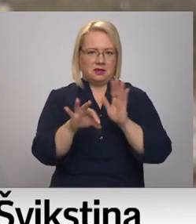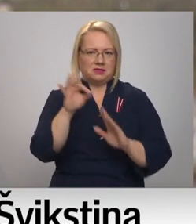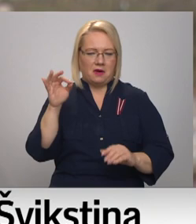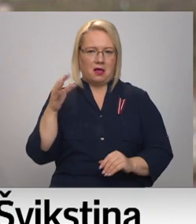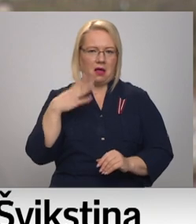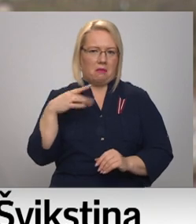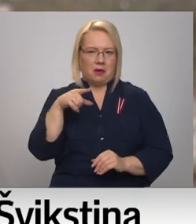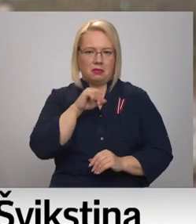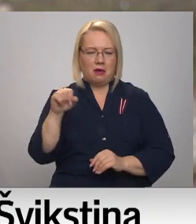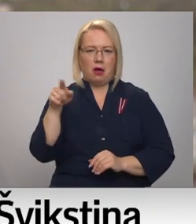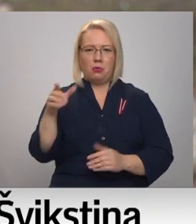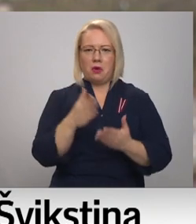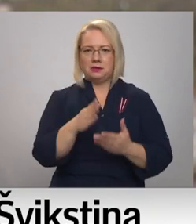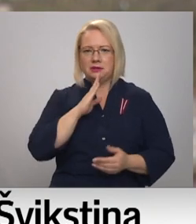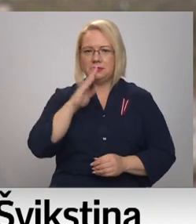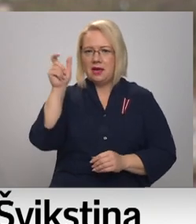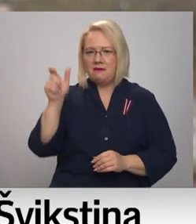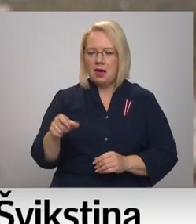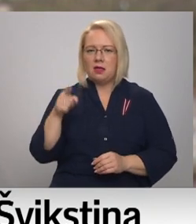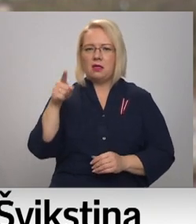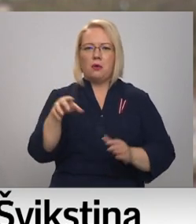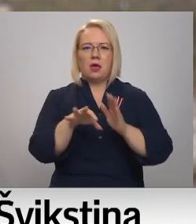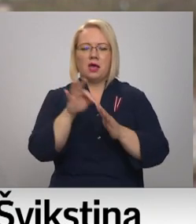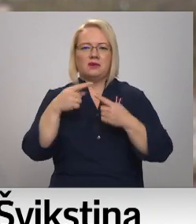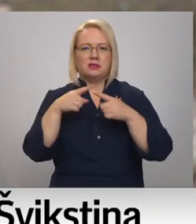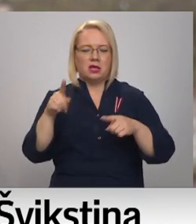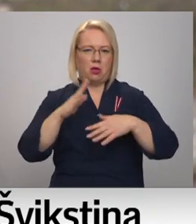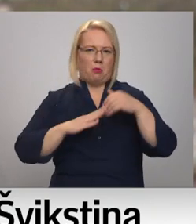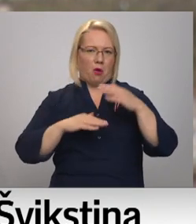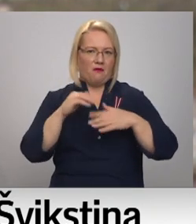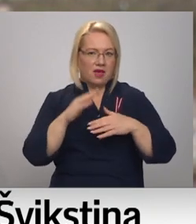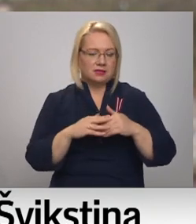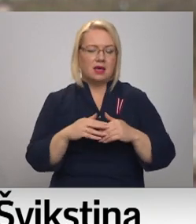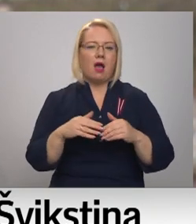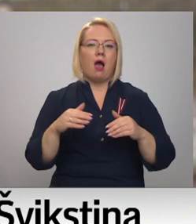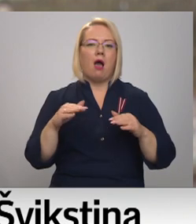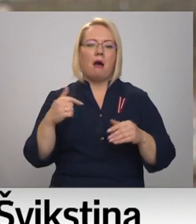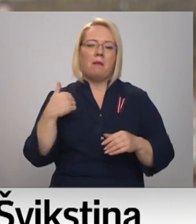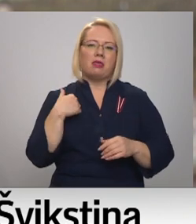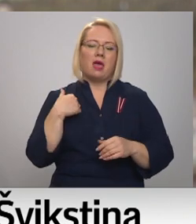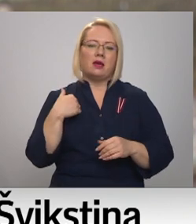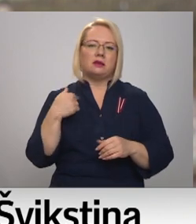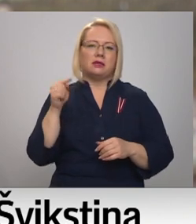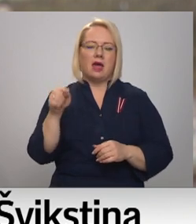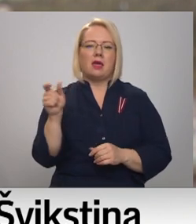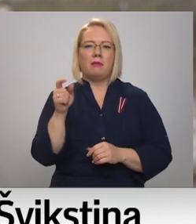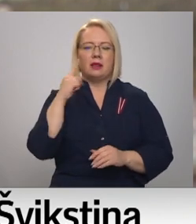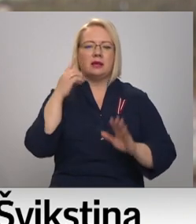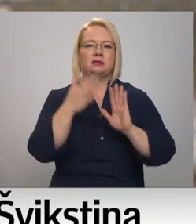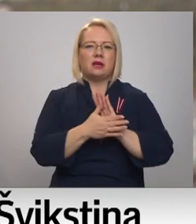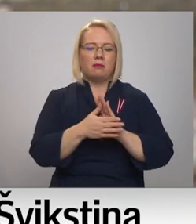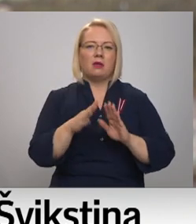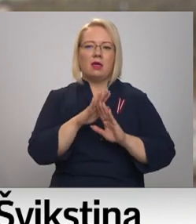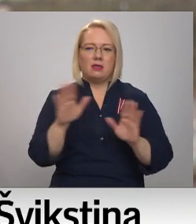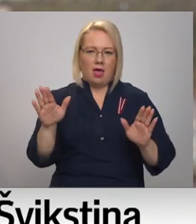tu esi sievieti, tā kā varbūt tev jāizvēlas kaut kādu citu profesiju, tad es tajā brīdī sapratu, ka nē, tomēr es tev vēlos